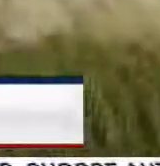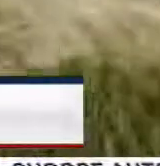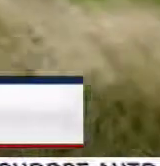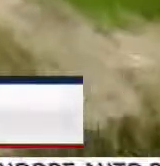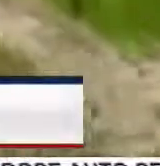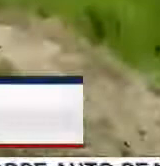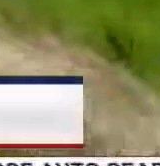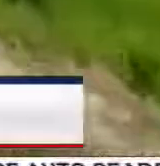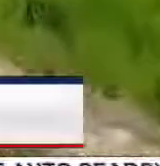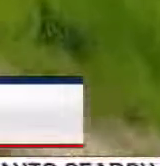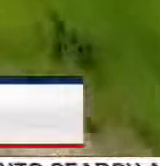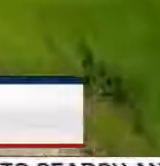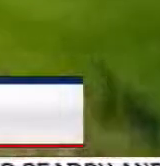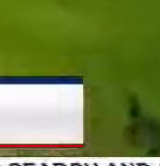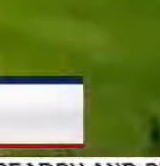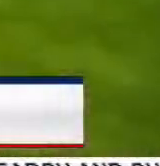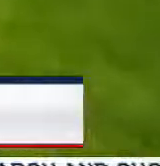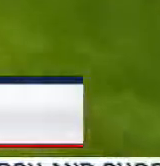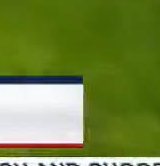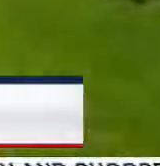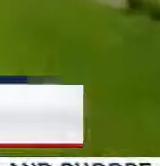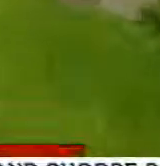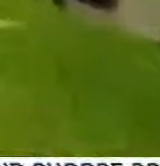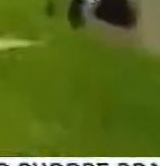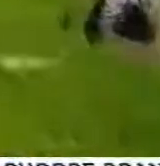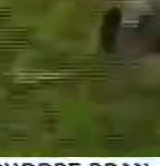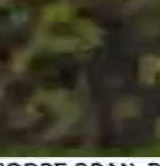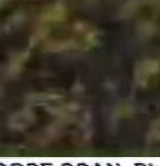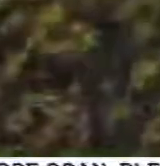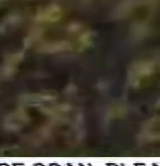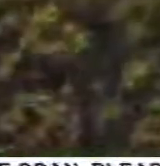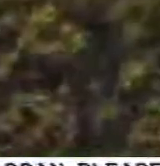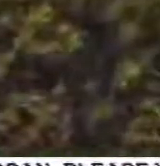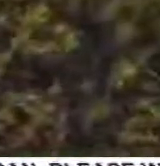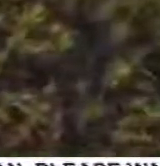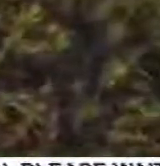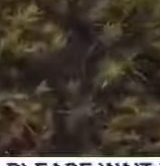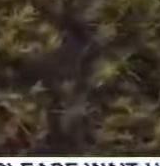ng mga magsasaka. Clayzel